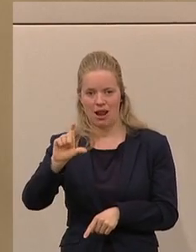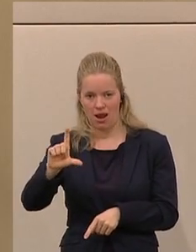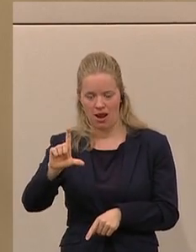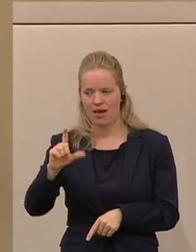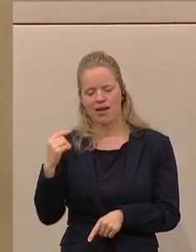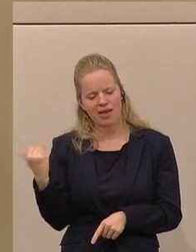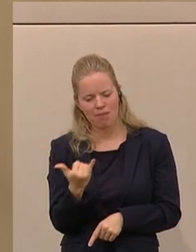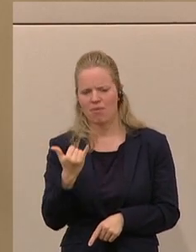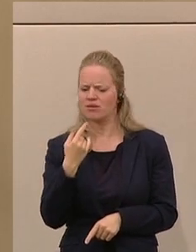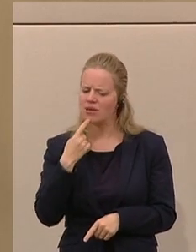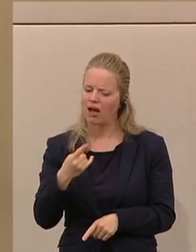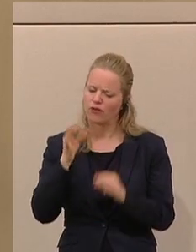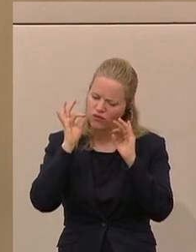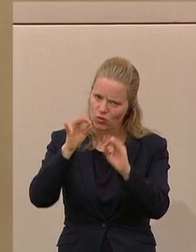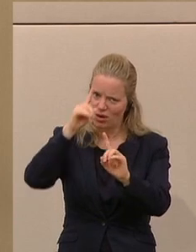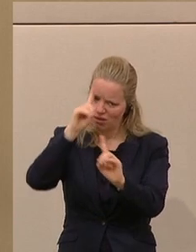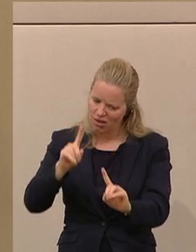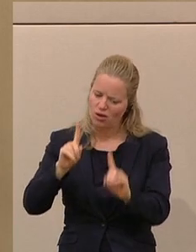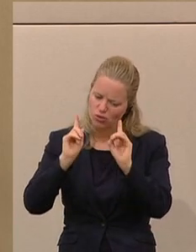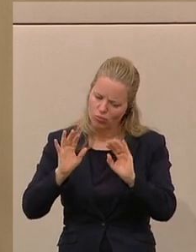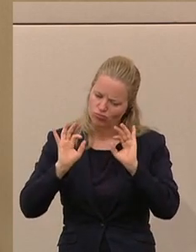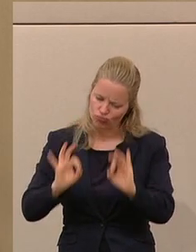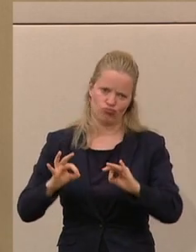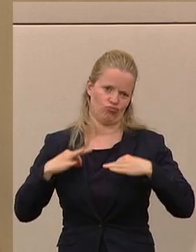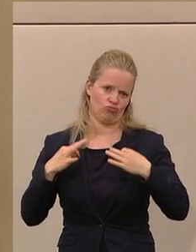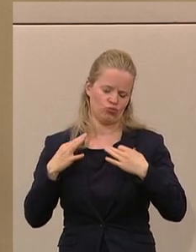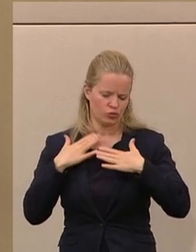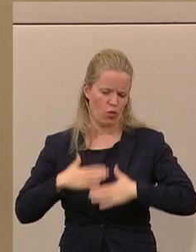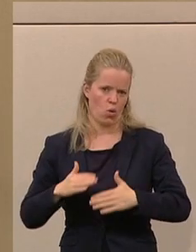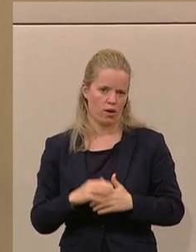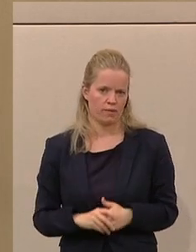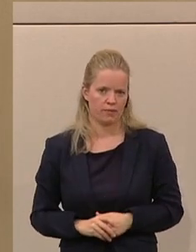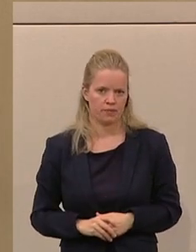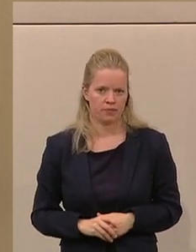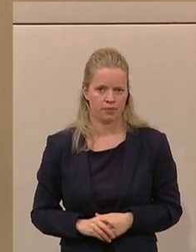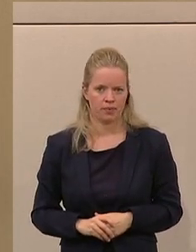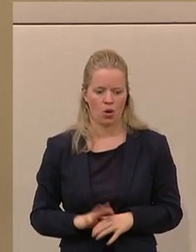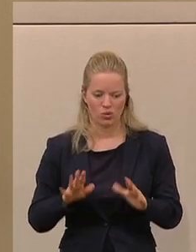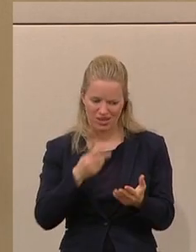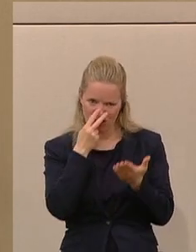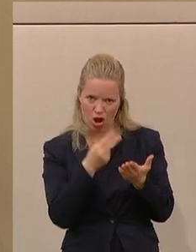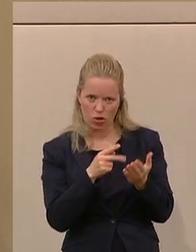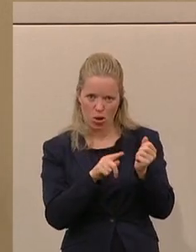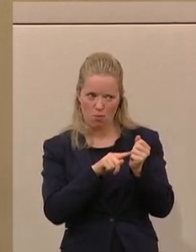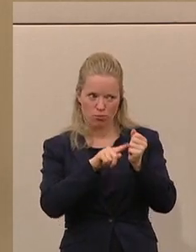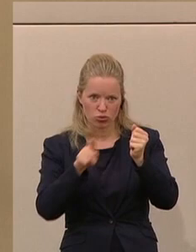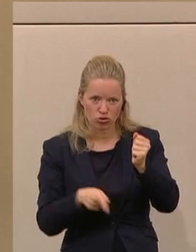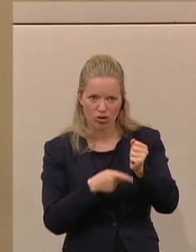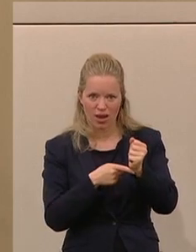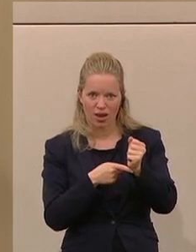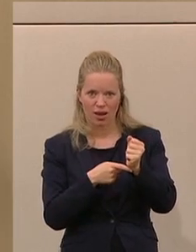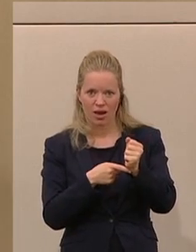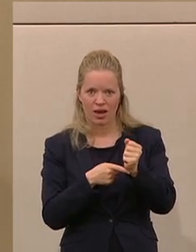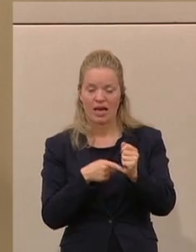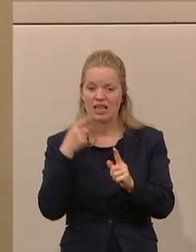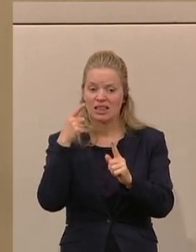das Tierwohl einzutreten. Und da kommen wir zu was Essentiellen. Ich habe geschaut, im Budget gibt es denn überhaupt zum Thema Tierschutz